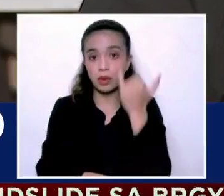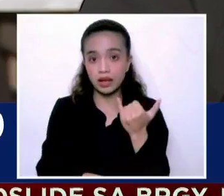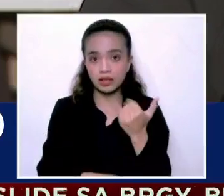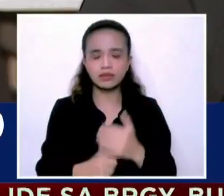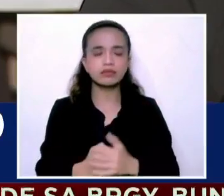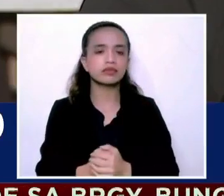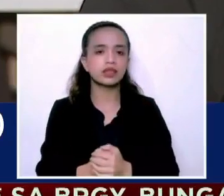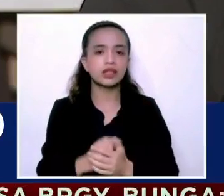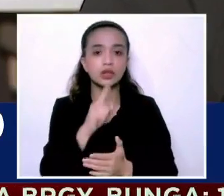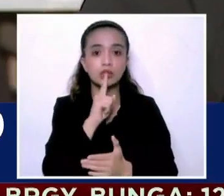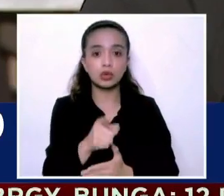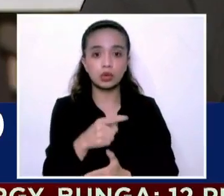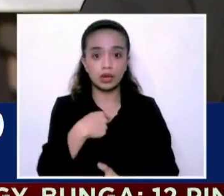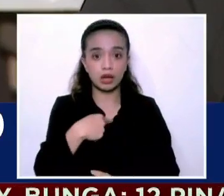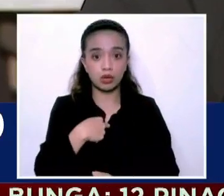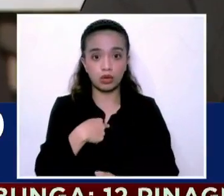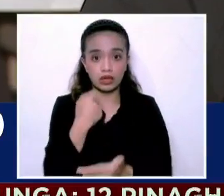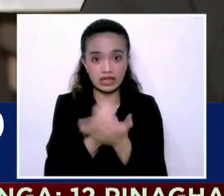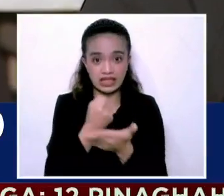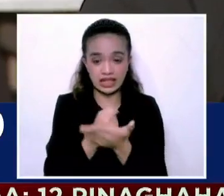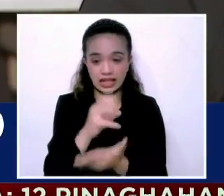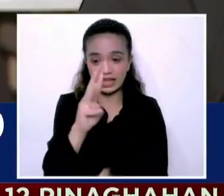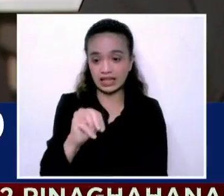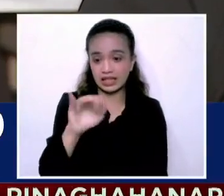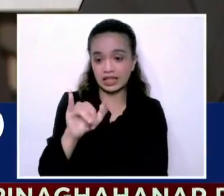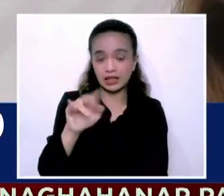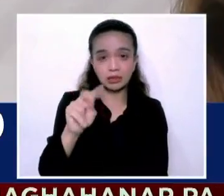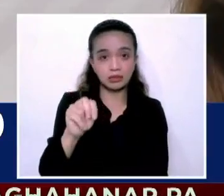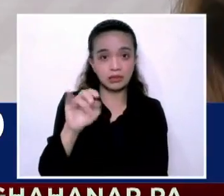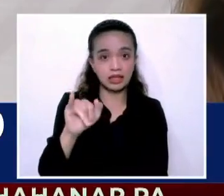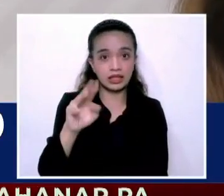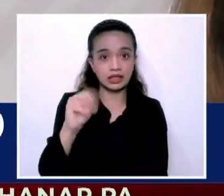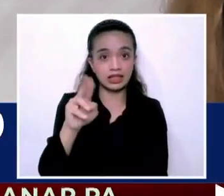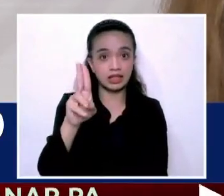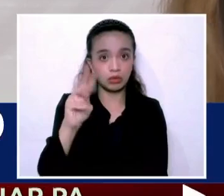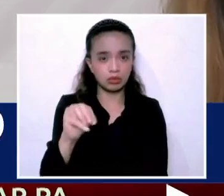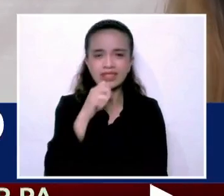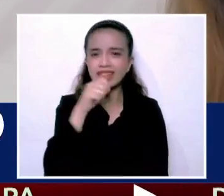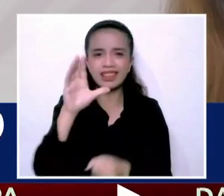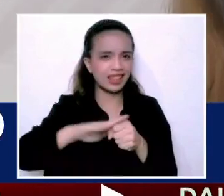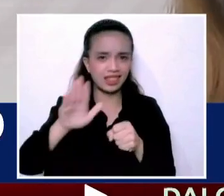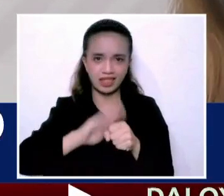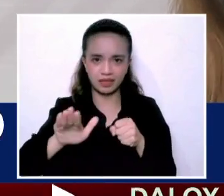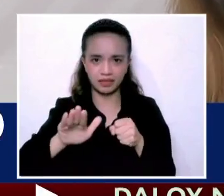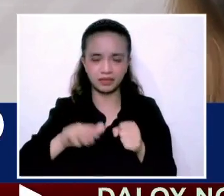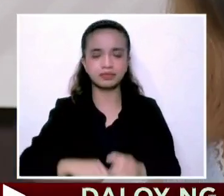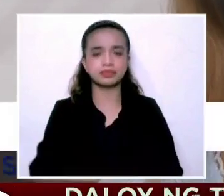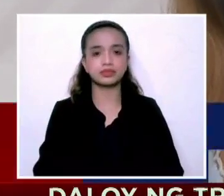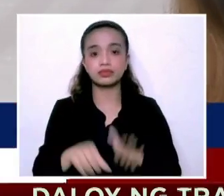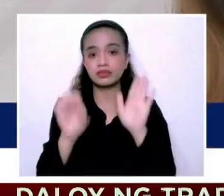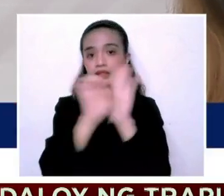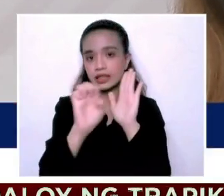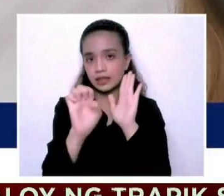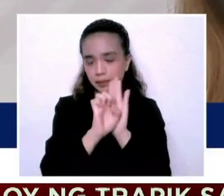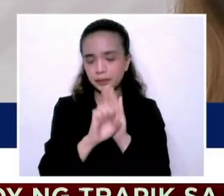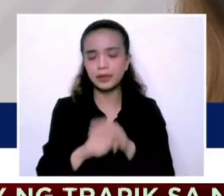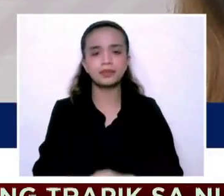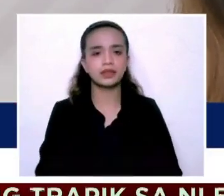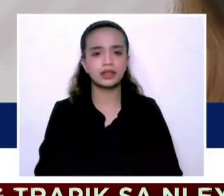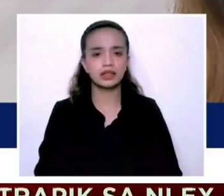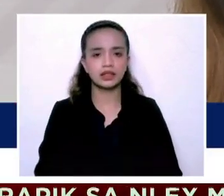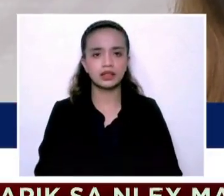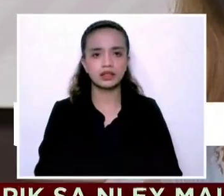wage earner din po, hindi po sumasapat yung kinikita namin. For example, may mga brownouts. Means to say sa